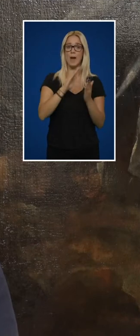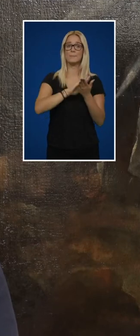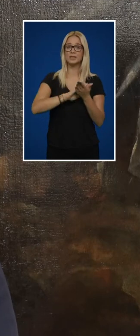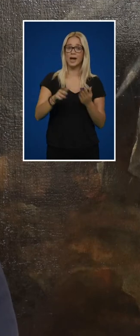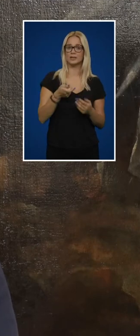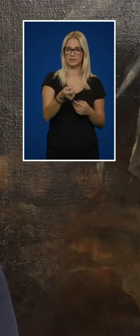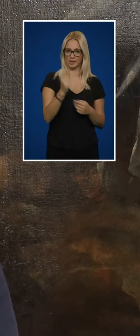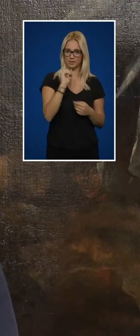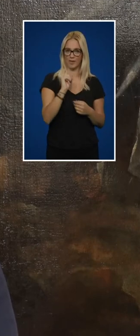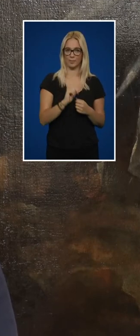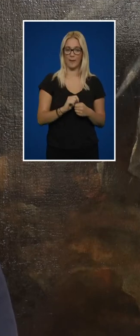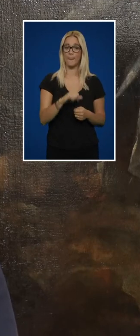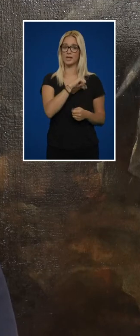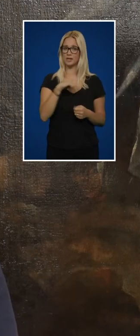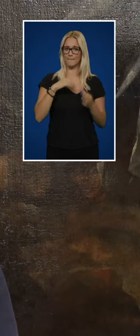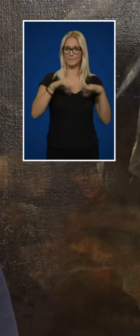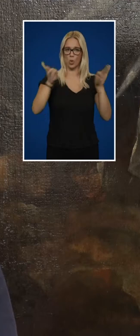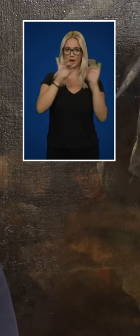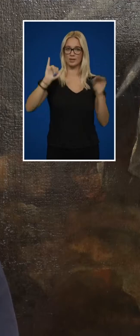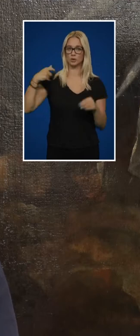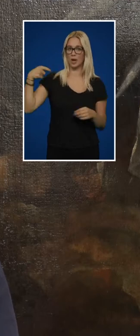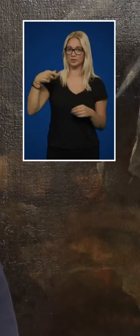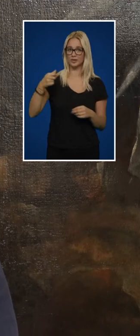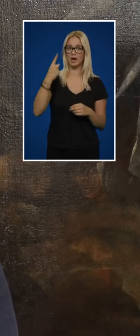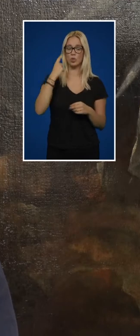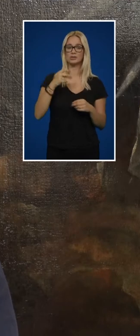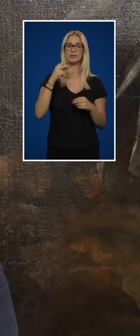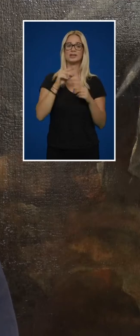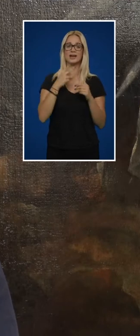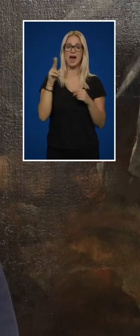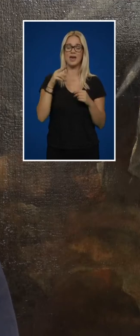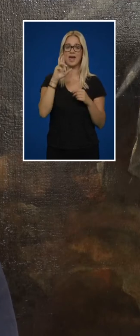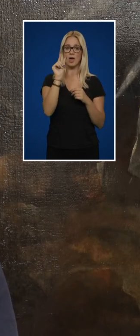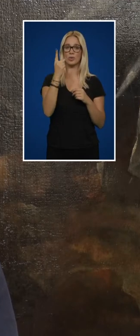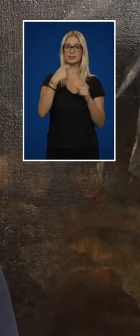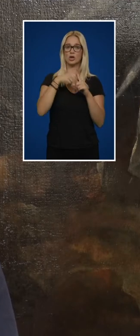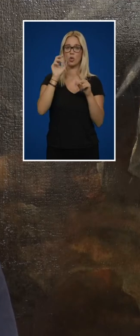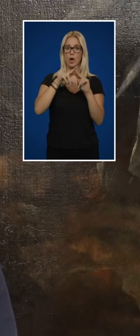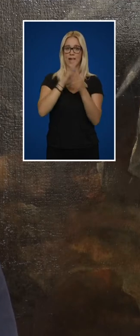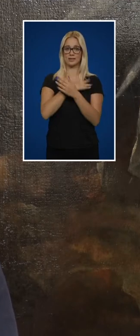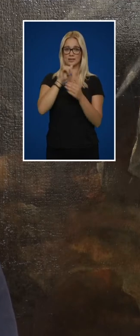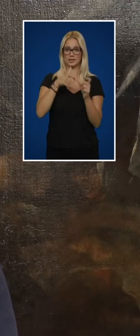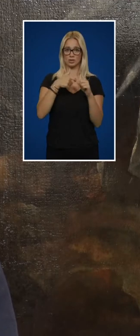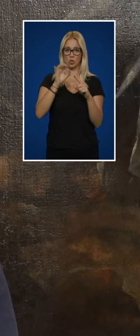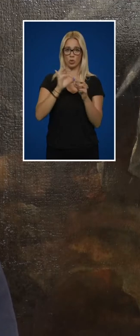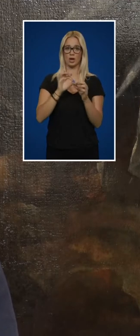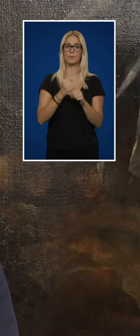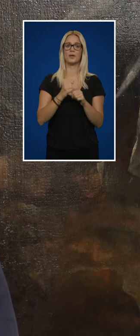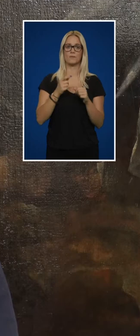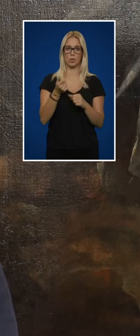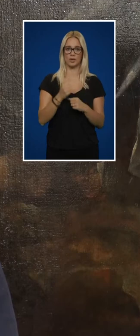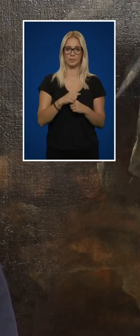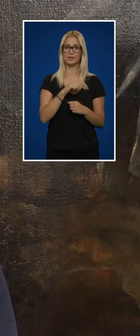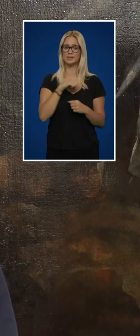o razlozima održivog gospodarenja otpadom, benefitima održivog gospodarenja otpadom i zapravo na koji način oni to mogu